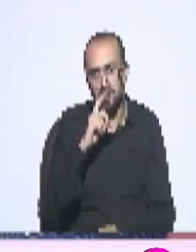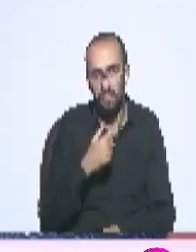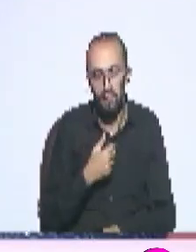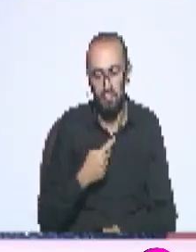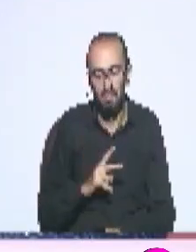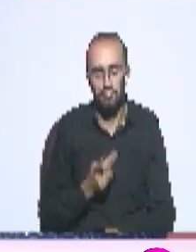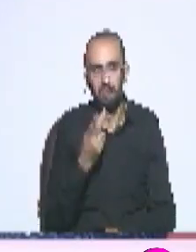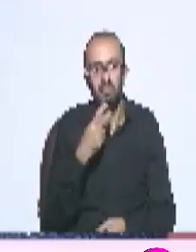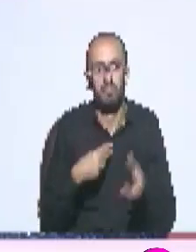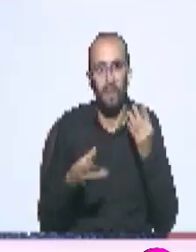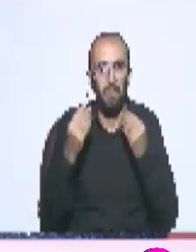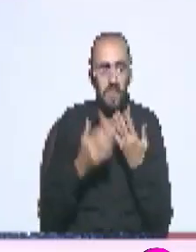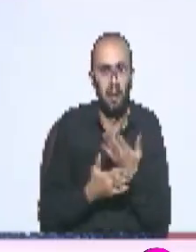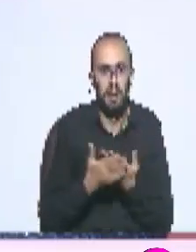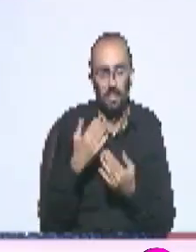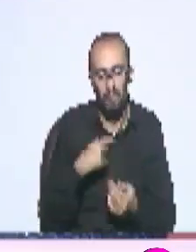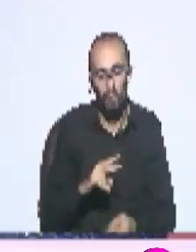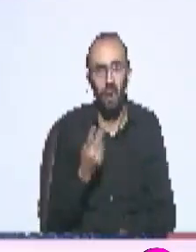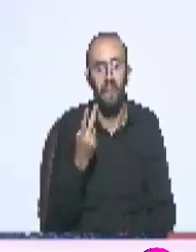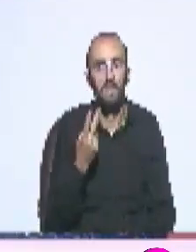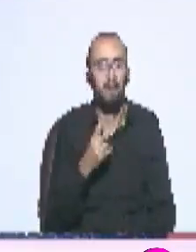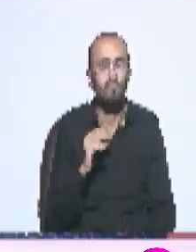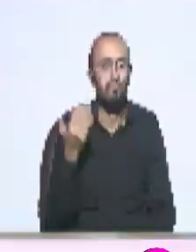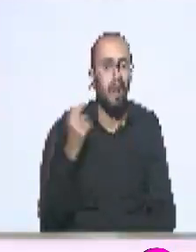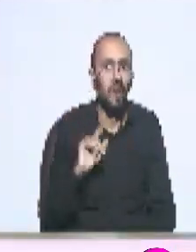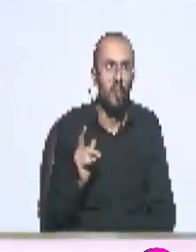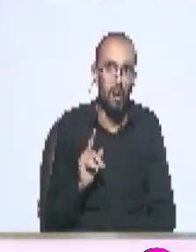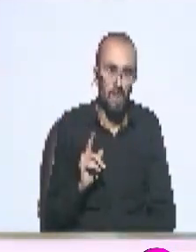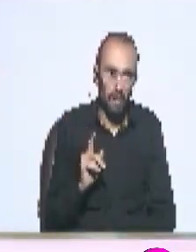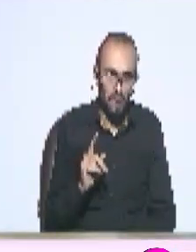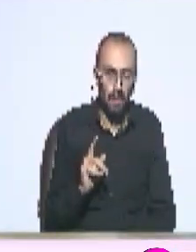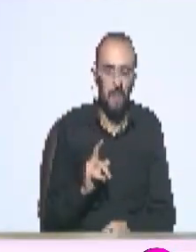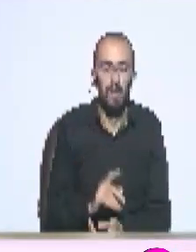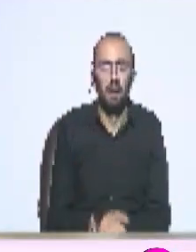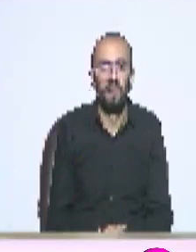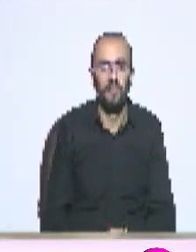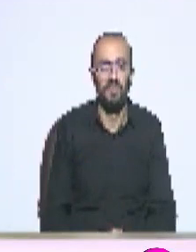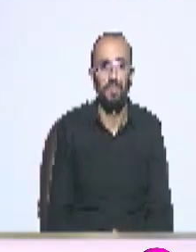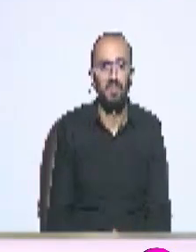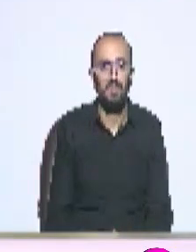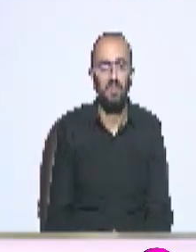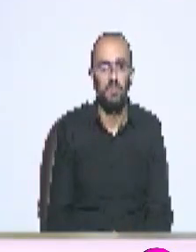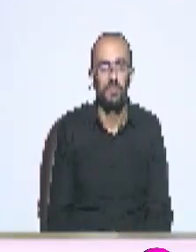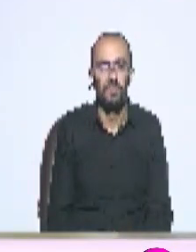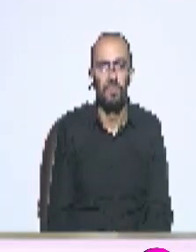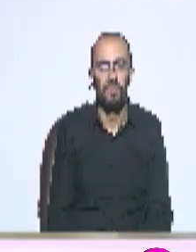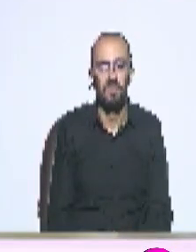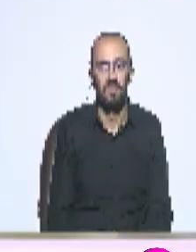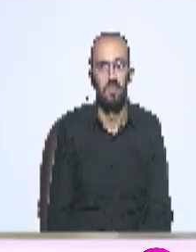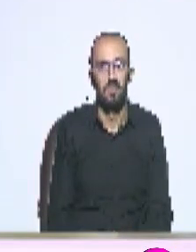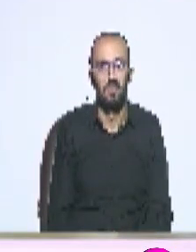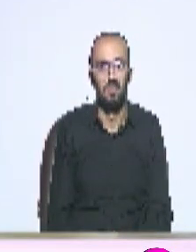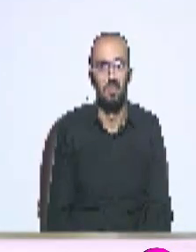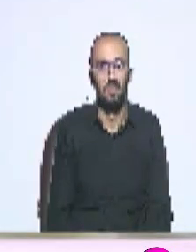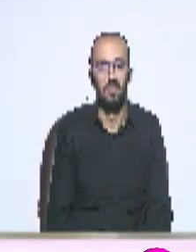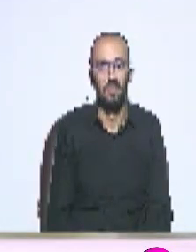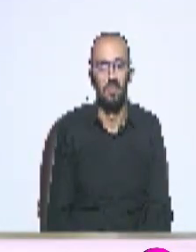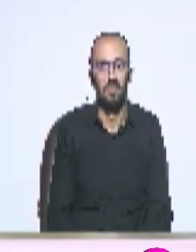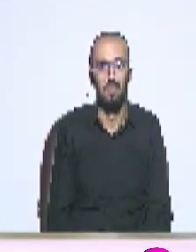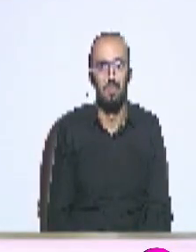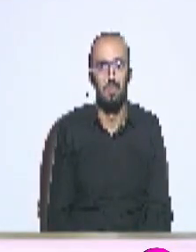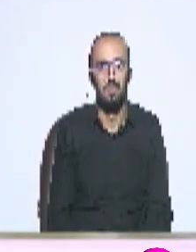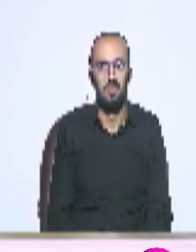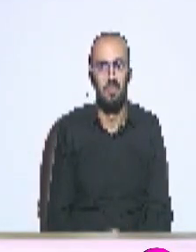انا اخدت مهارات جديده بقيت مختلف قوي عن البيرز اللي هم الناس اللي في نفس الليفل بتاعي فالاقي المكان لا ما